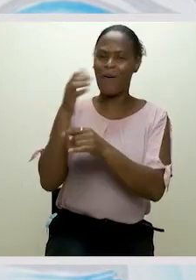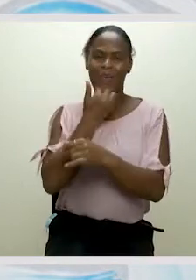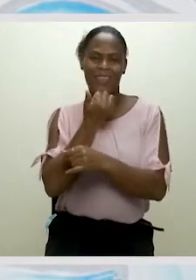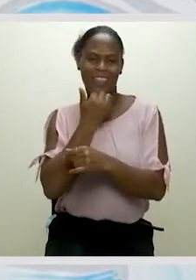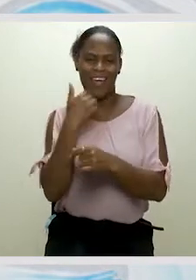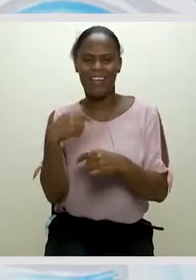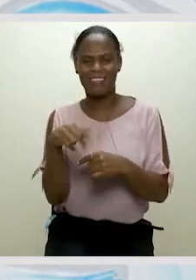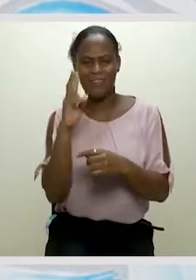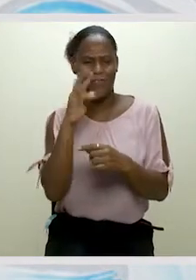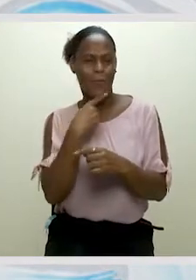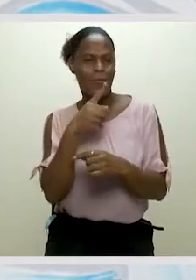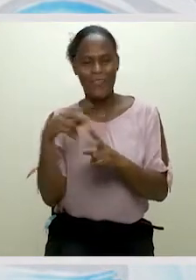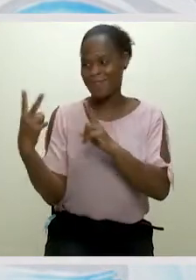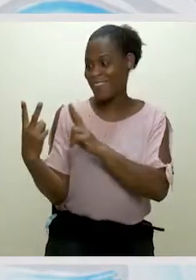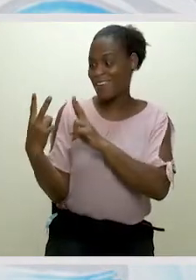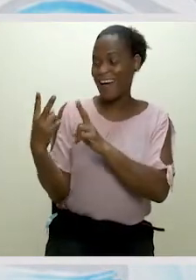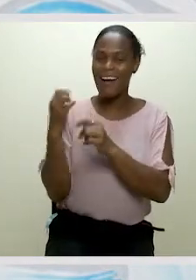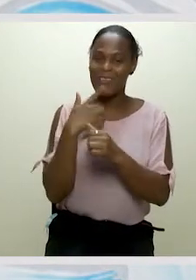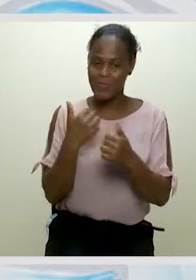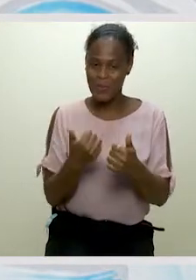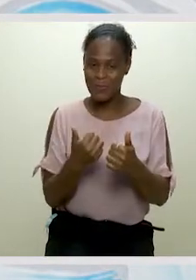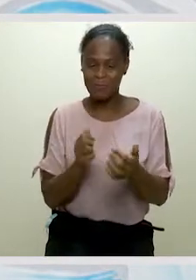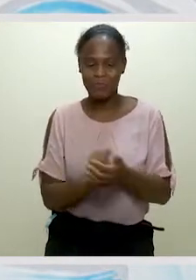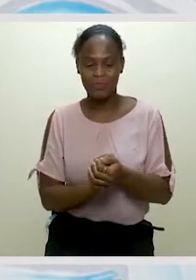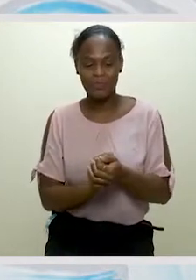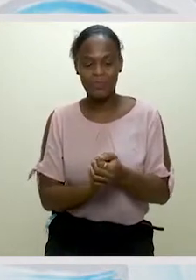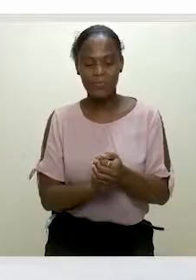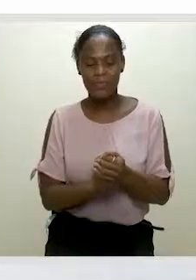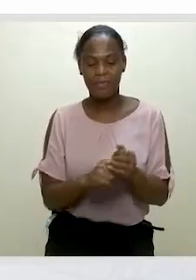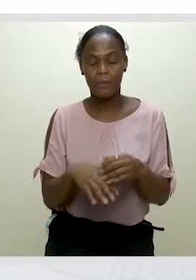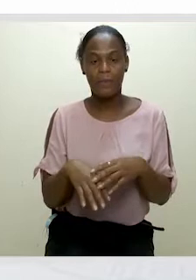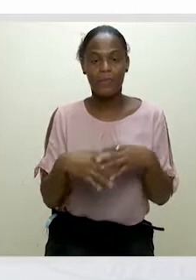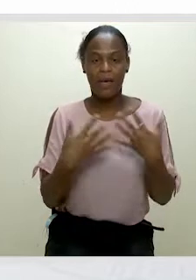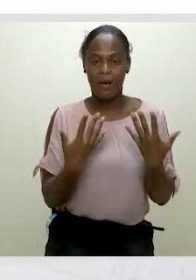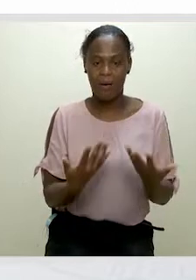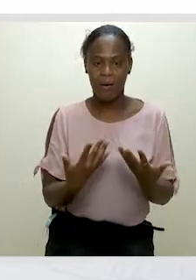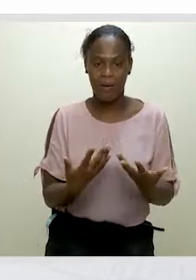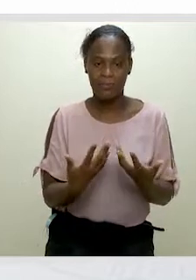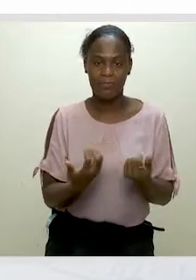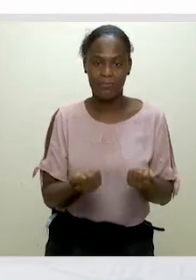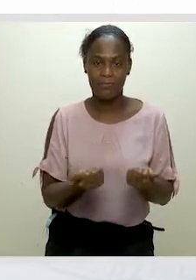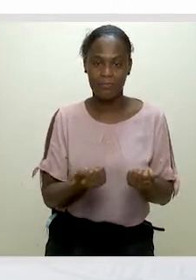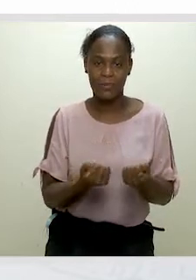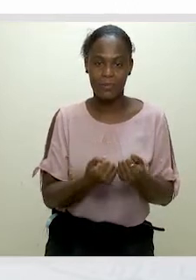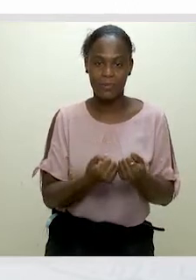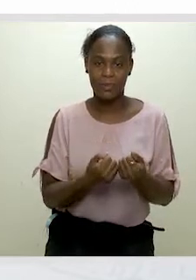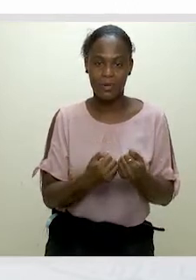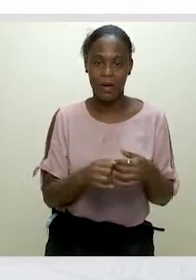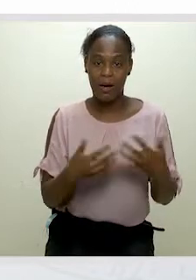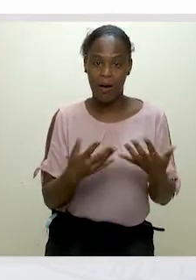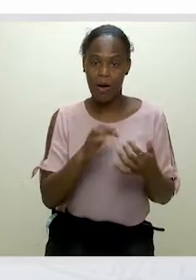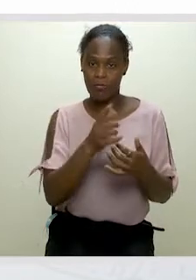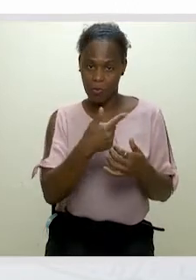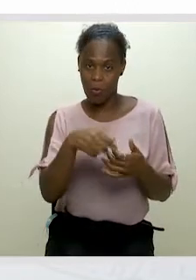voir de nouveau. Très bien. Bien, maintenant, nous allons faire une lecture